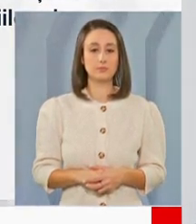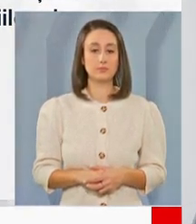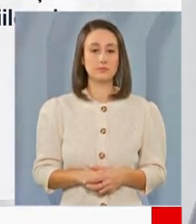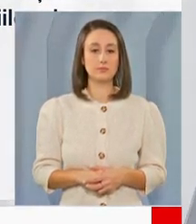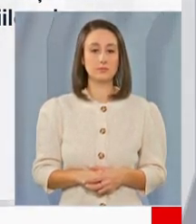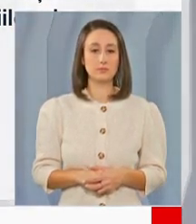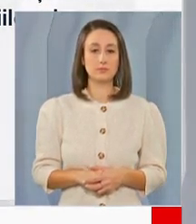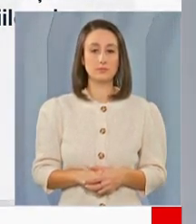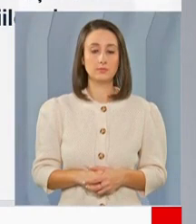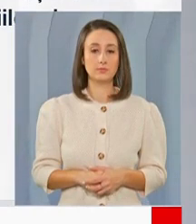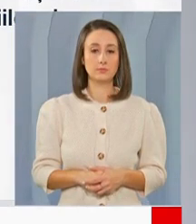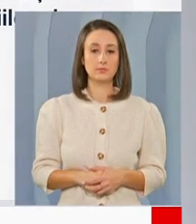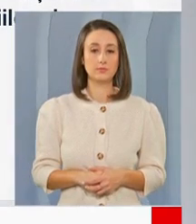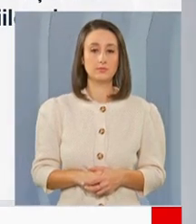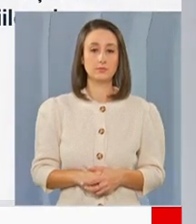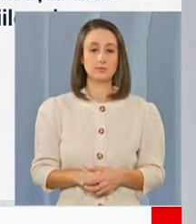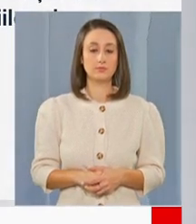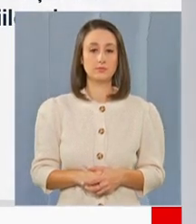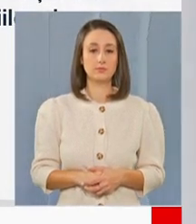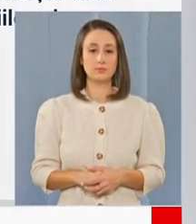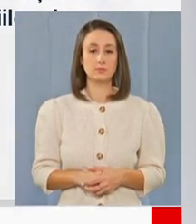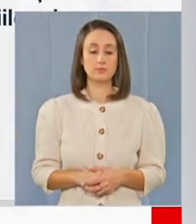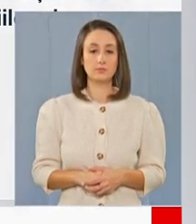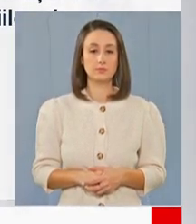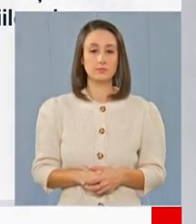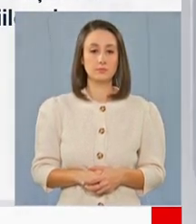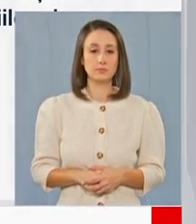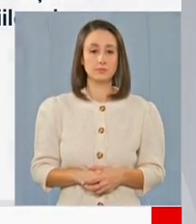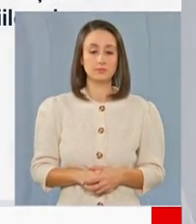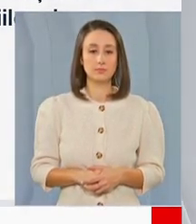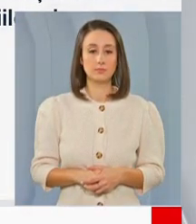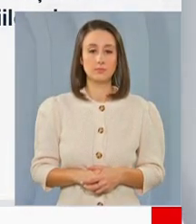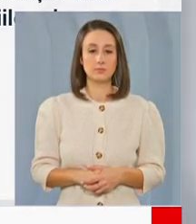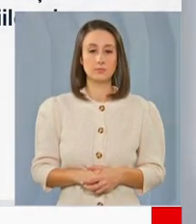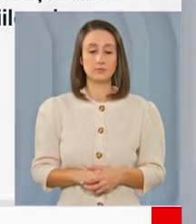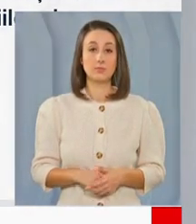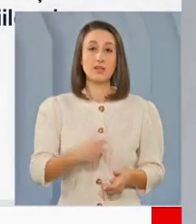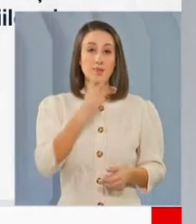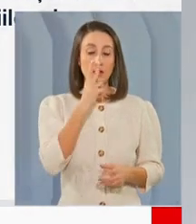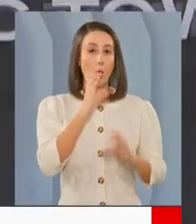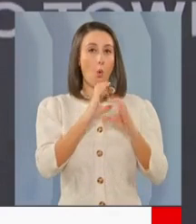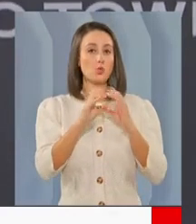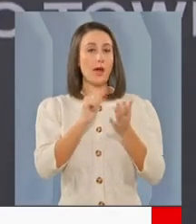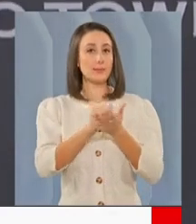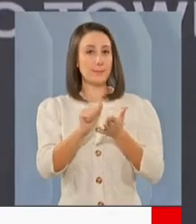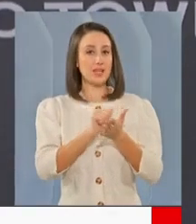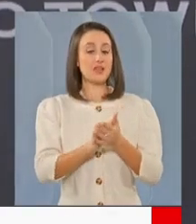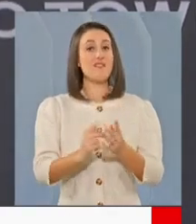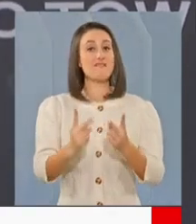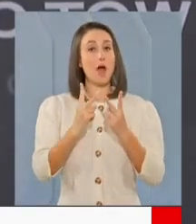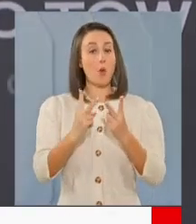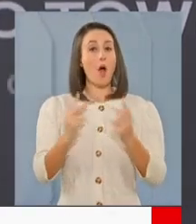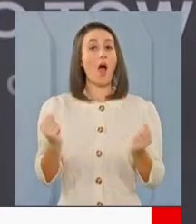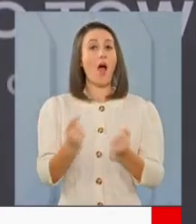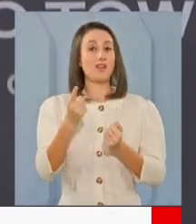privește atât baza materială cât și schimbarea percepțiilor și mentalităților la nivelul întregii societății chiar arată într un comunicat de presă valoarea activului